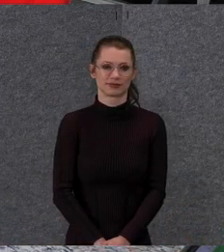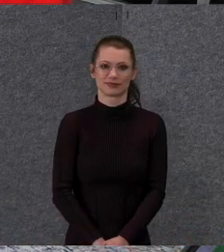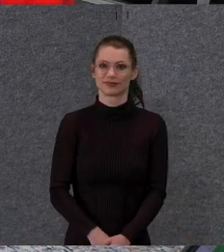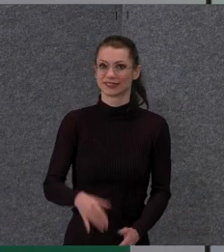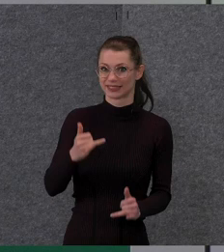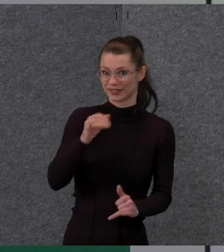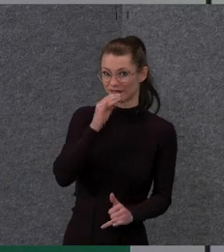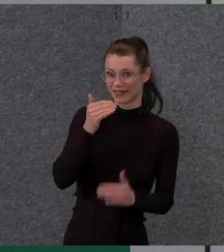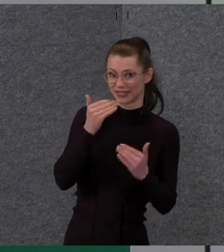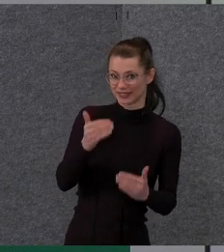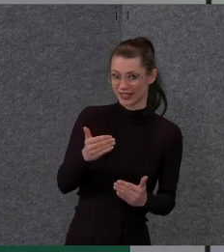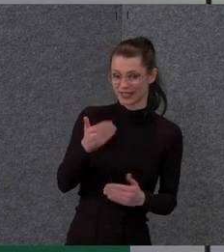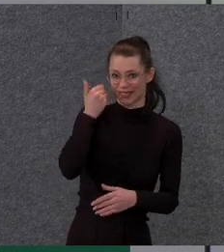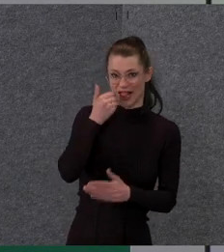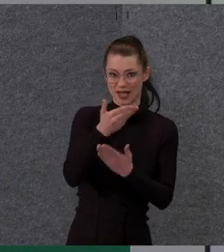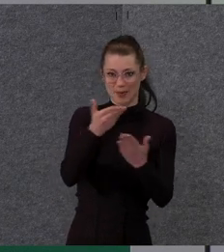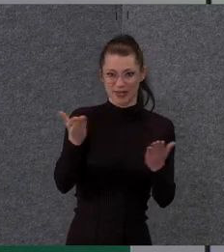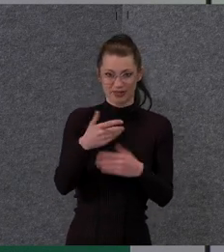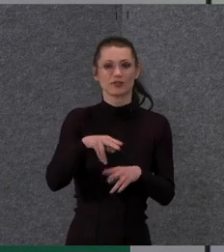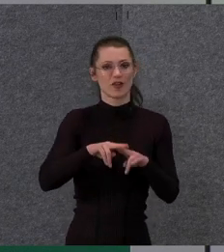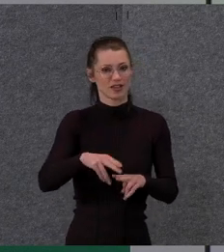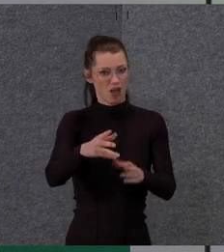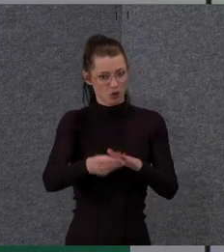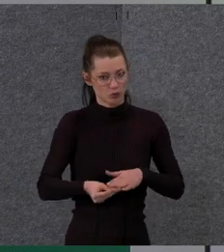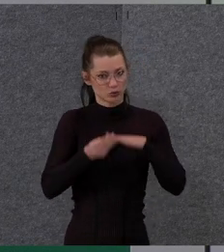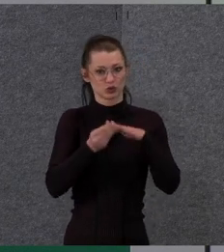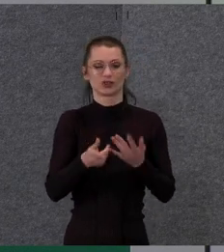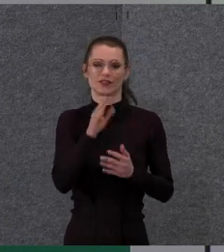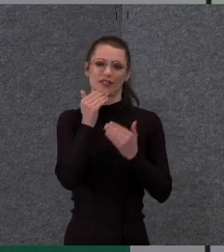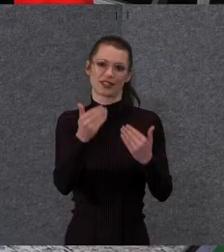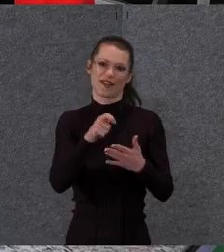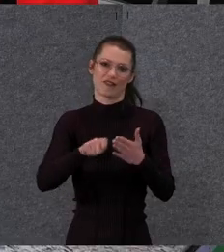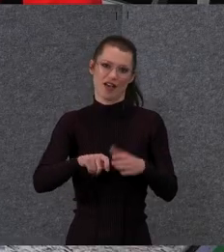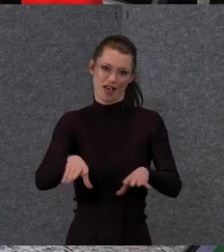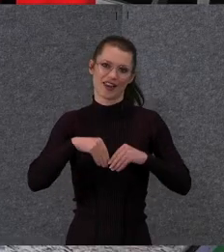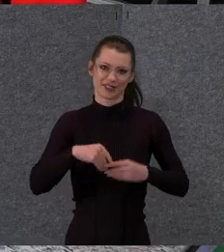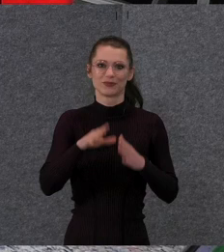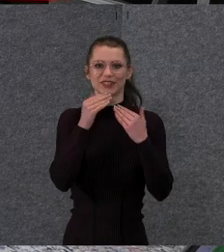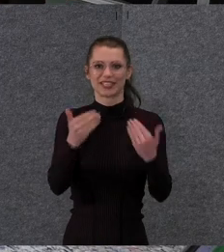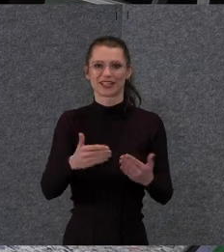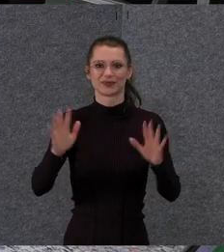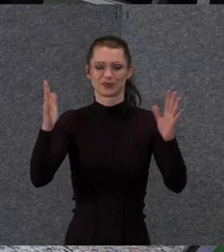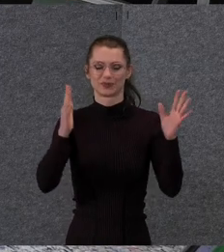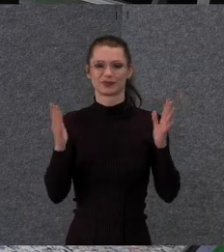Ja, vielen, vielen Dank, ihr Lieben, für das Vertrauen und die Unterstützung. Ich nehme die Wahl an. Dankeschön.